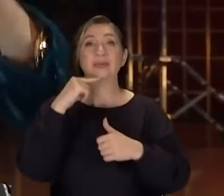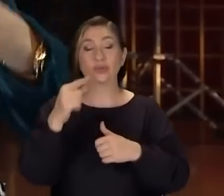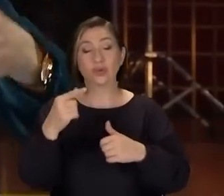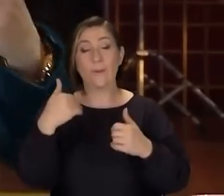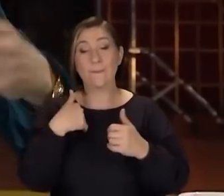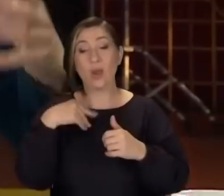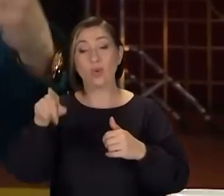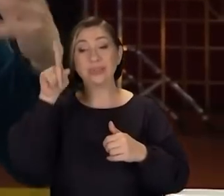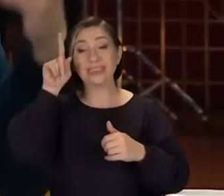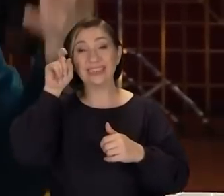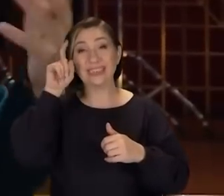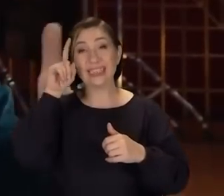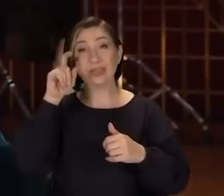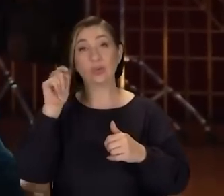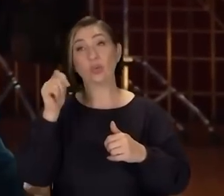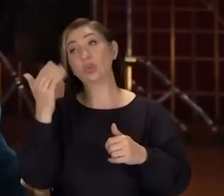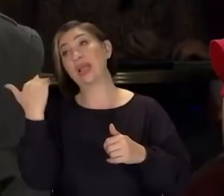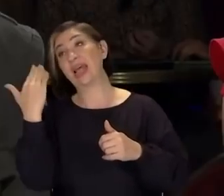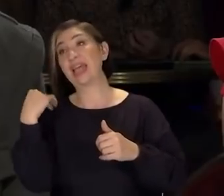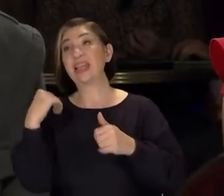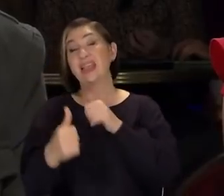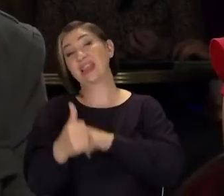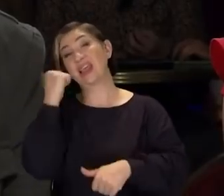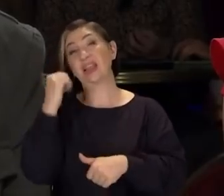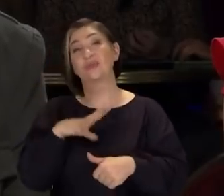diyorsun ki ben o zeki günlere geri döneyim ağlasamda